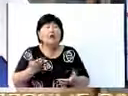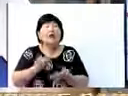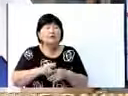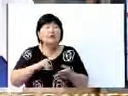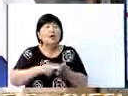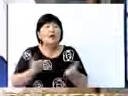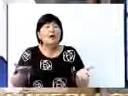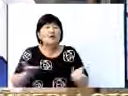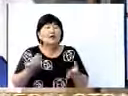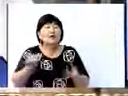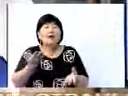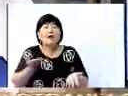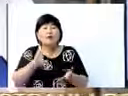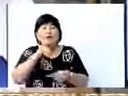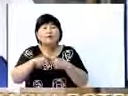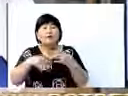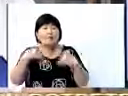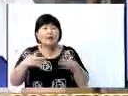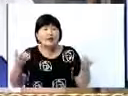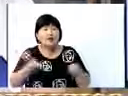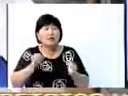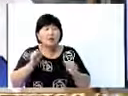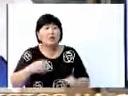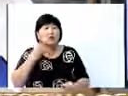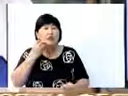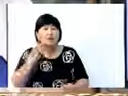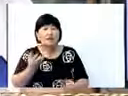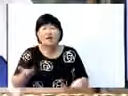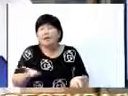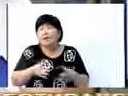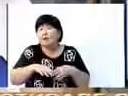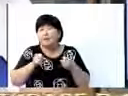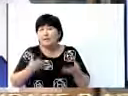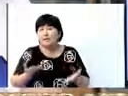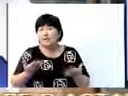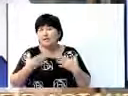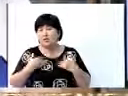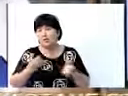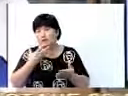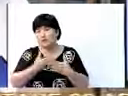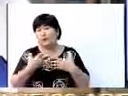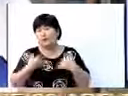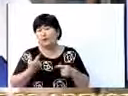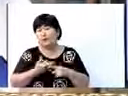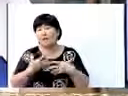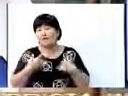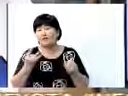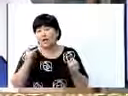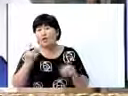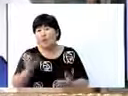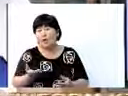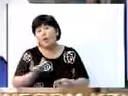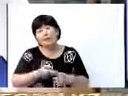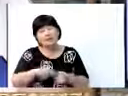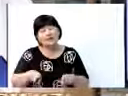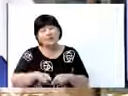какое время рожать, через какое время можно беременеть безопасно для здоровья, для своего здоровья, для здоровья ребенка. И в то